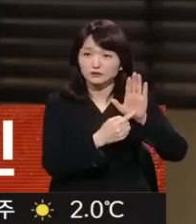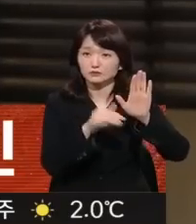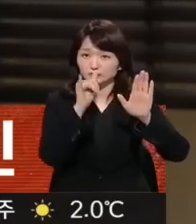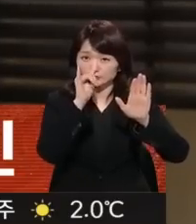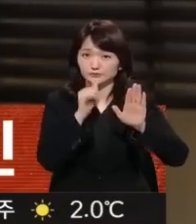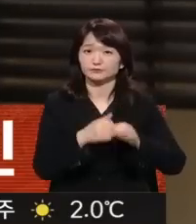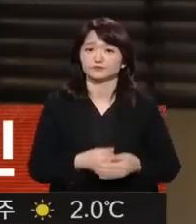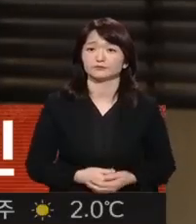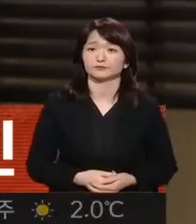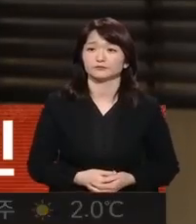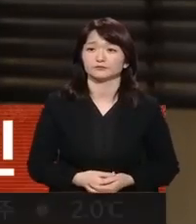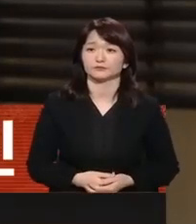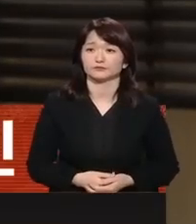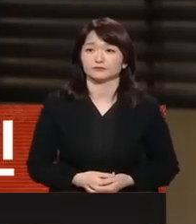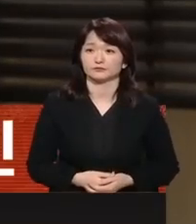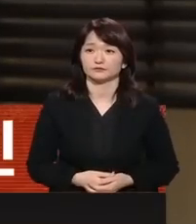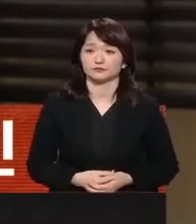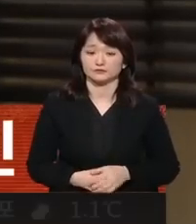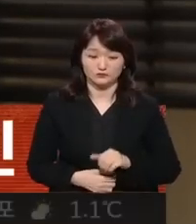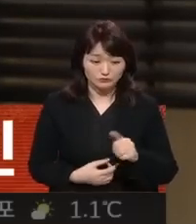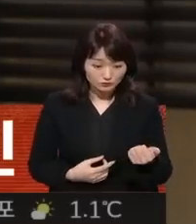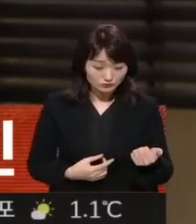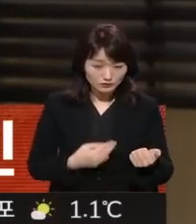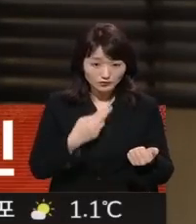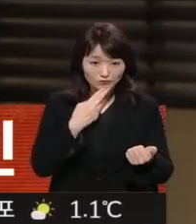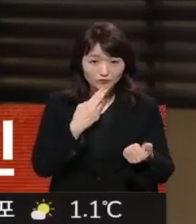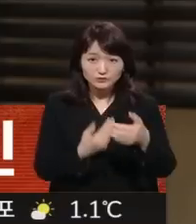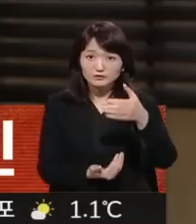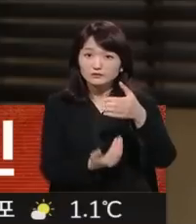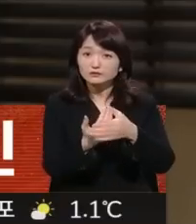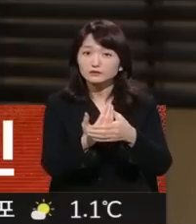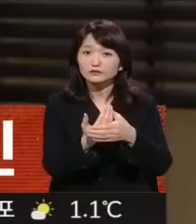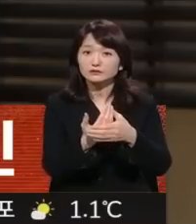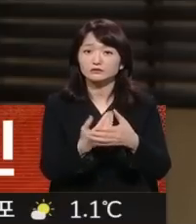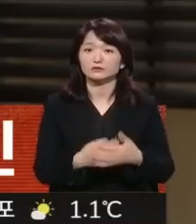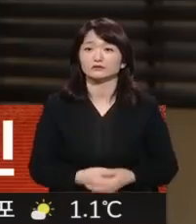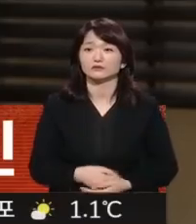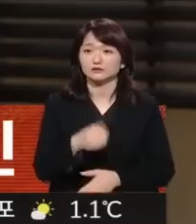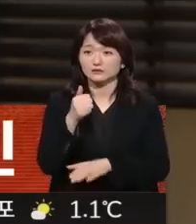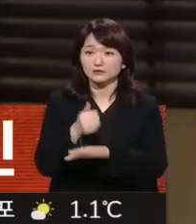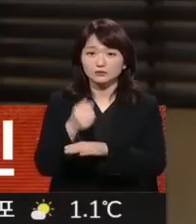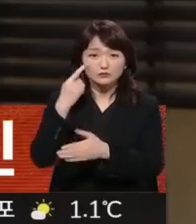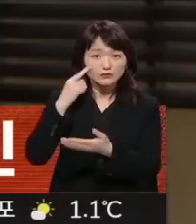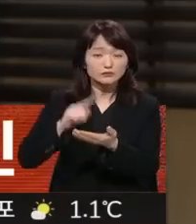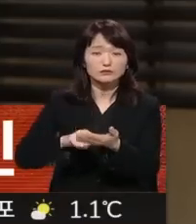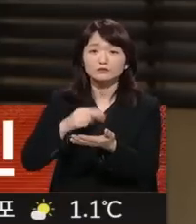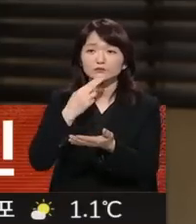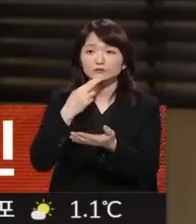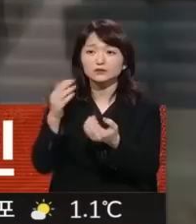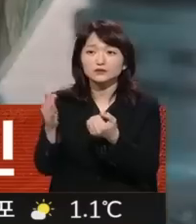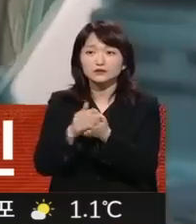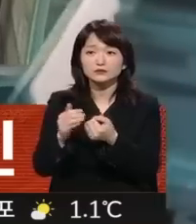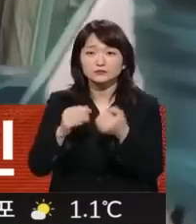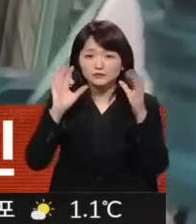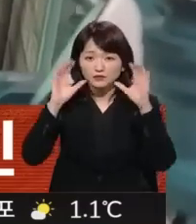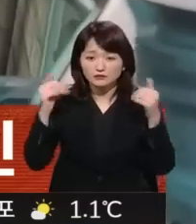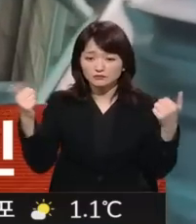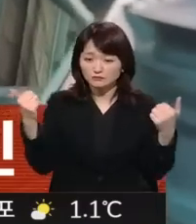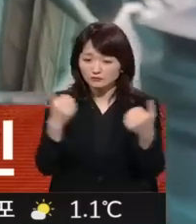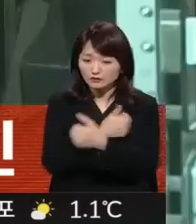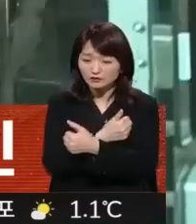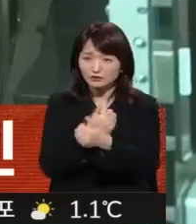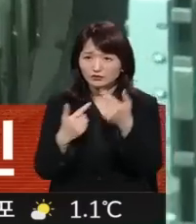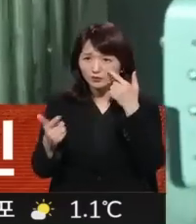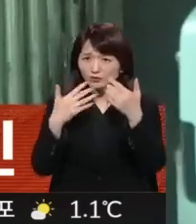이렇게 표현하기도 그렇지만 시체 없는 사건인 거예요 시신이 지금 없잖아요 결국 발견되지 않았기 때문에 바꿔치기 한 거는 거의 확실한데